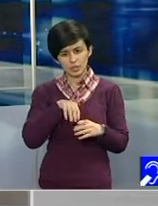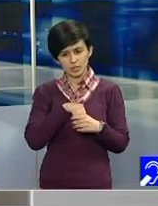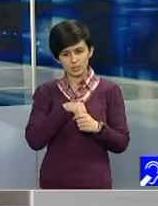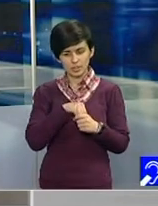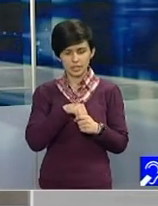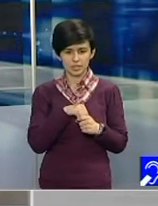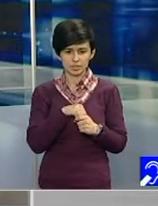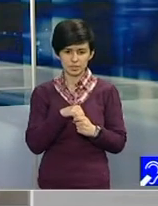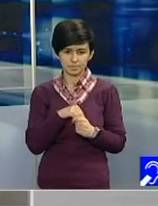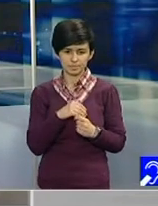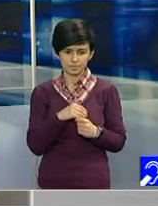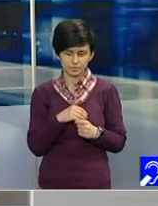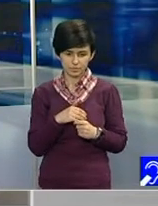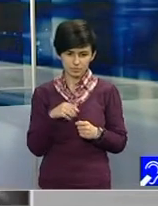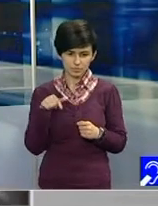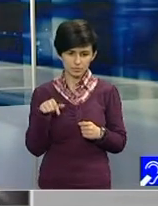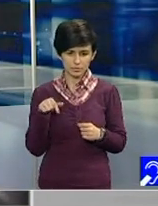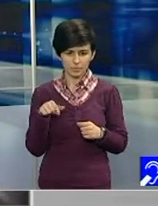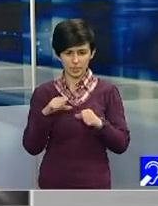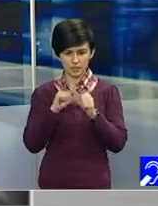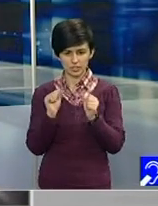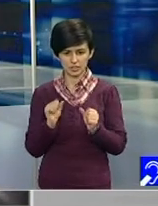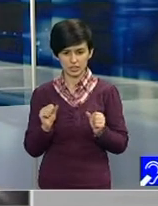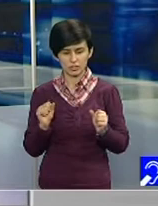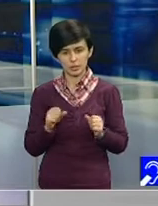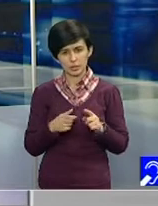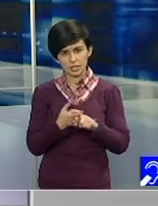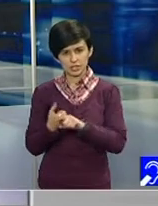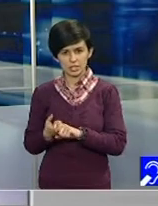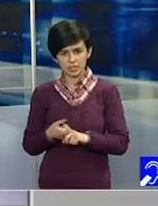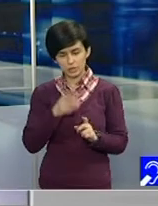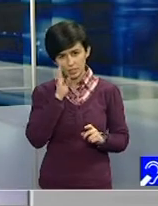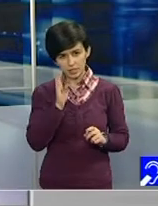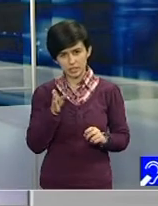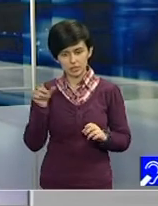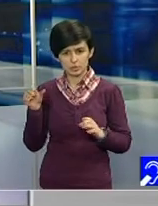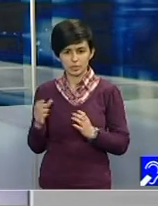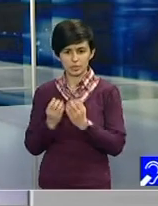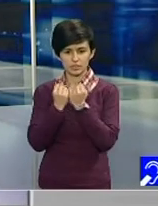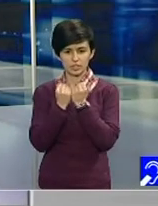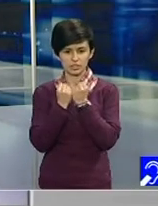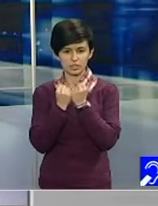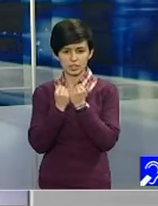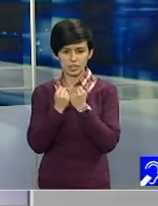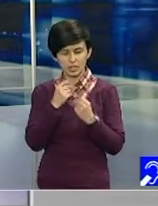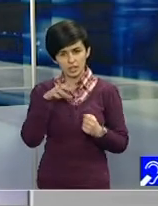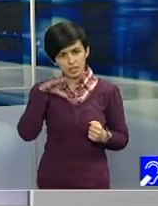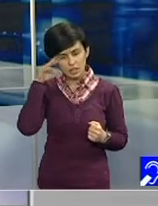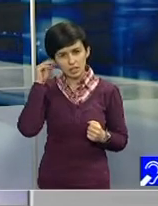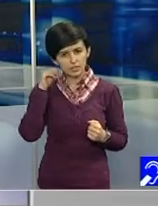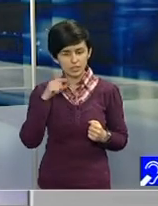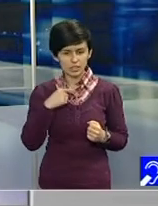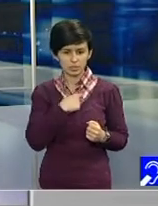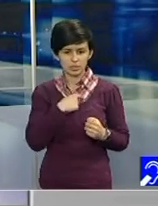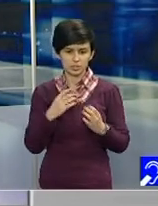iar în modul acesta, prin contactul direct cu supraviețuitorii, ei află că există viața după cancer și că cancerul nu este o